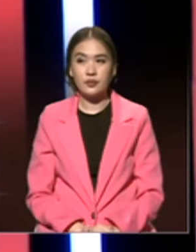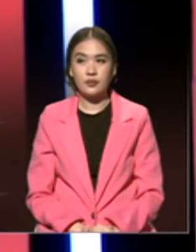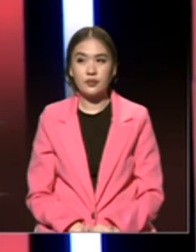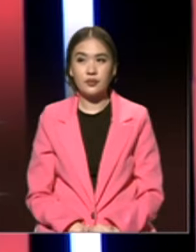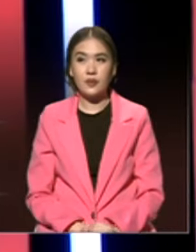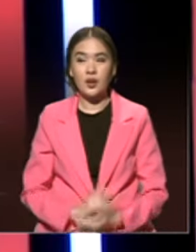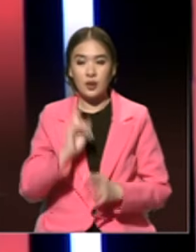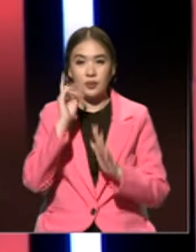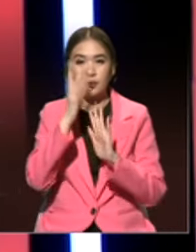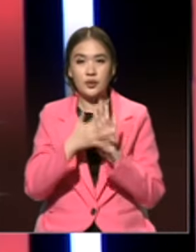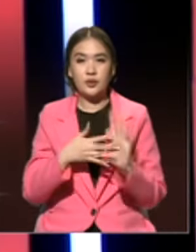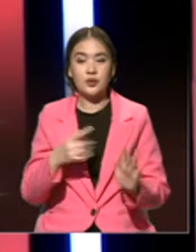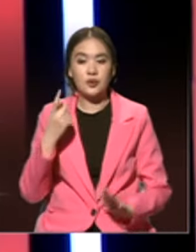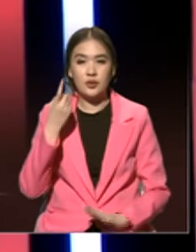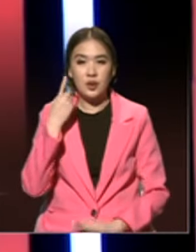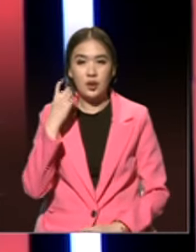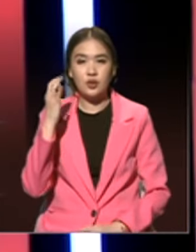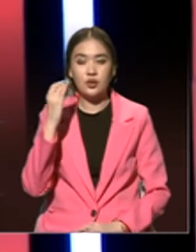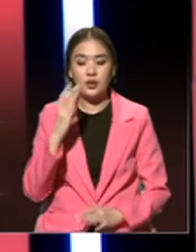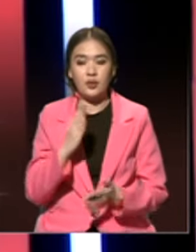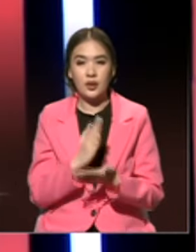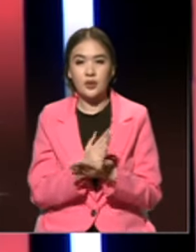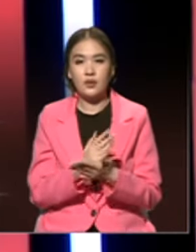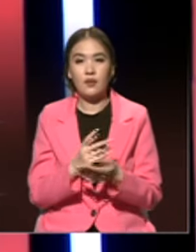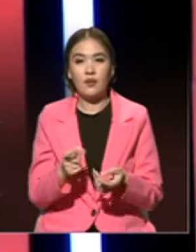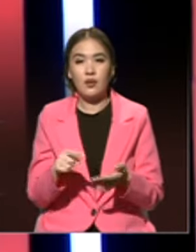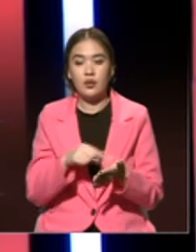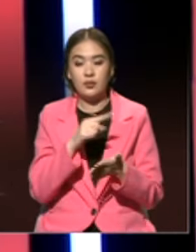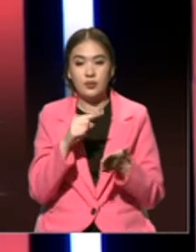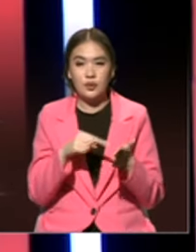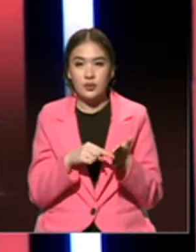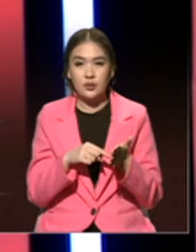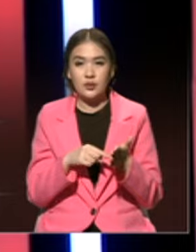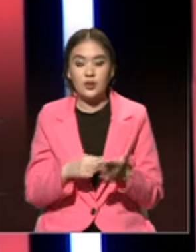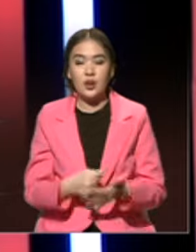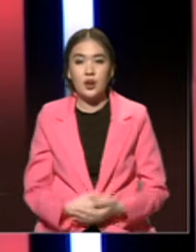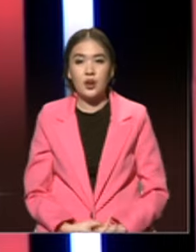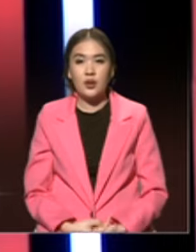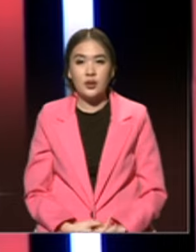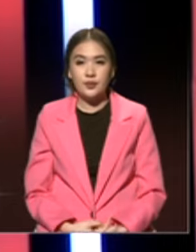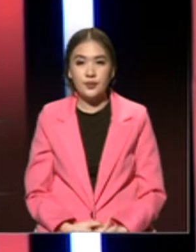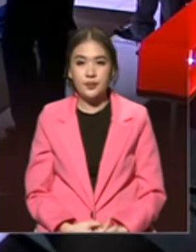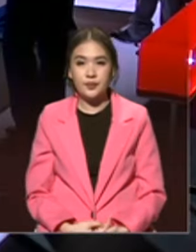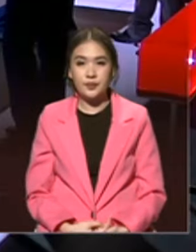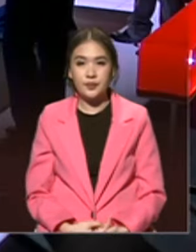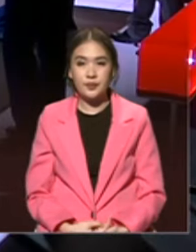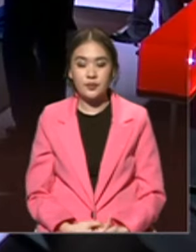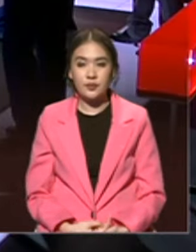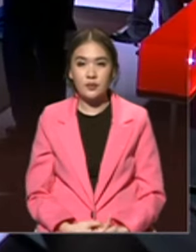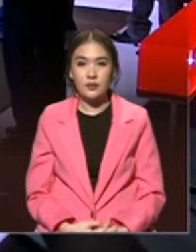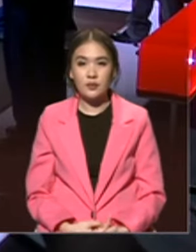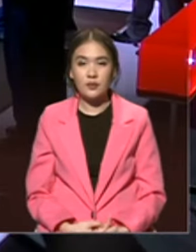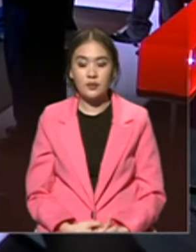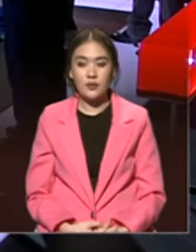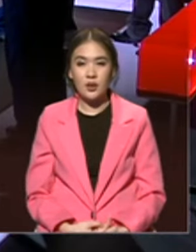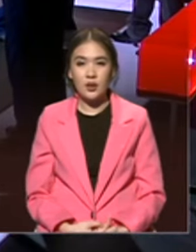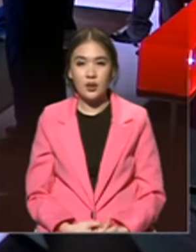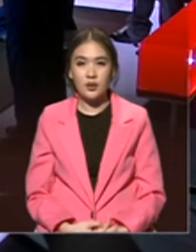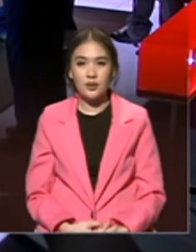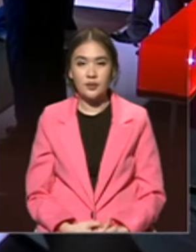Түсінікті. Сырғалауға қатысты тағы бір сұрағымыз бар. Марат Мырза, жаңа бір сауалым бар деп едіңіз ғой. Енді